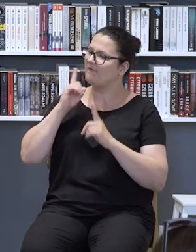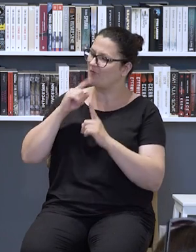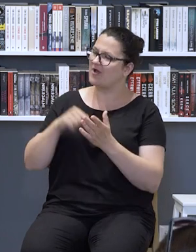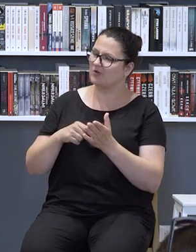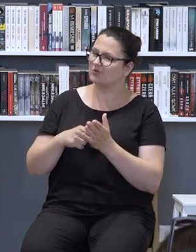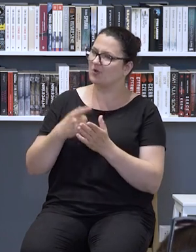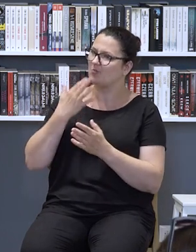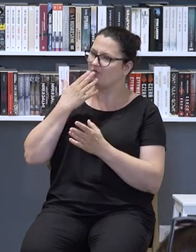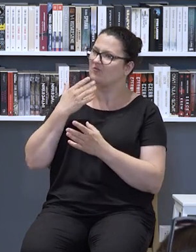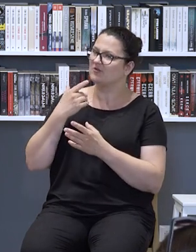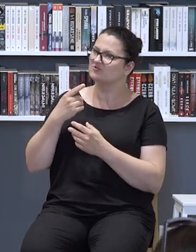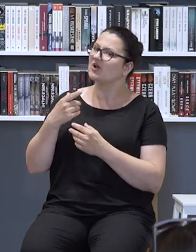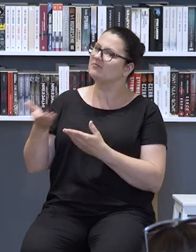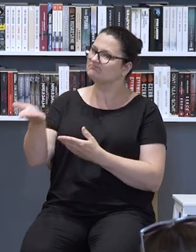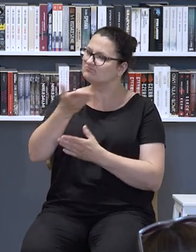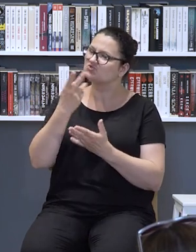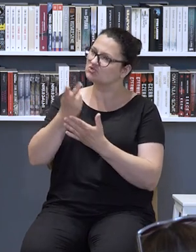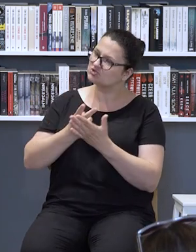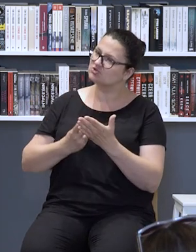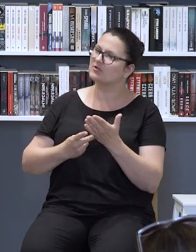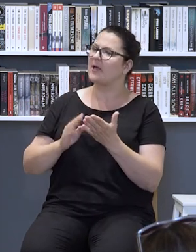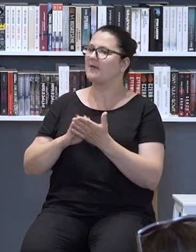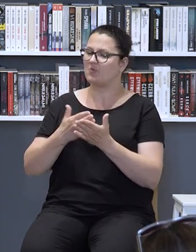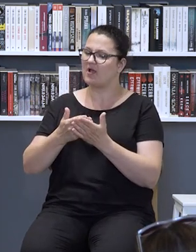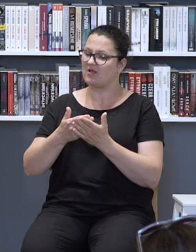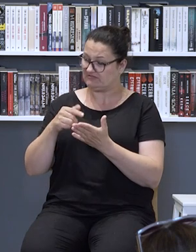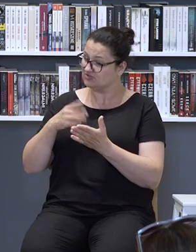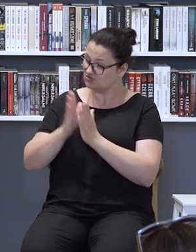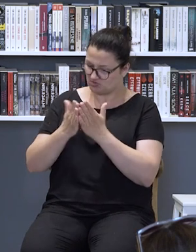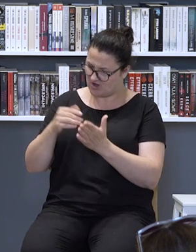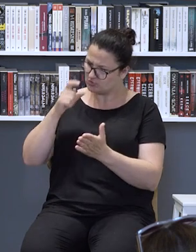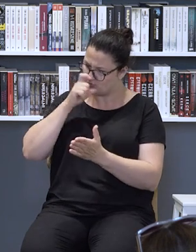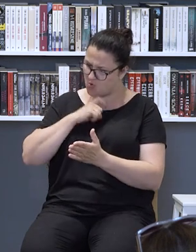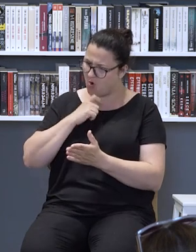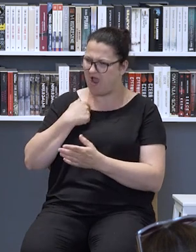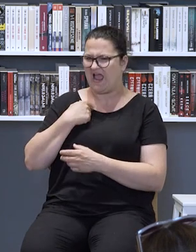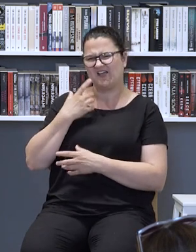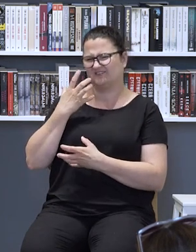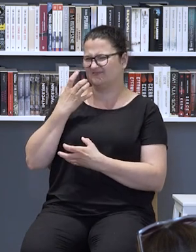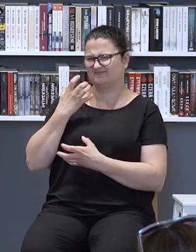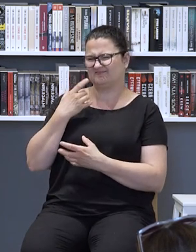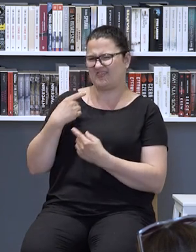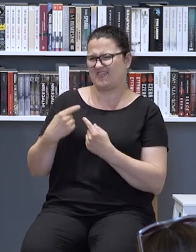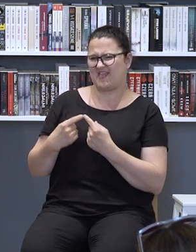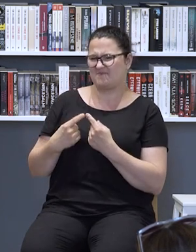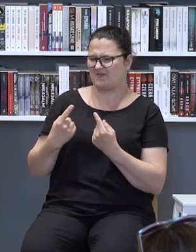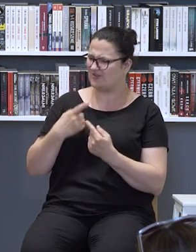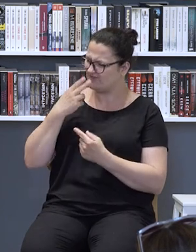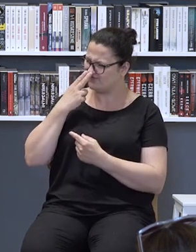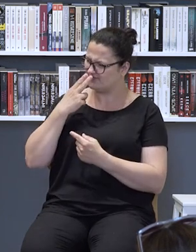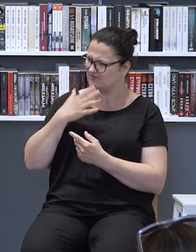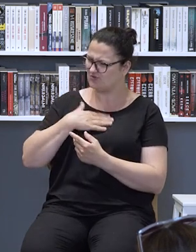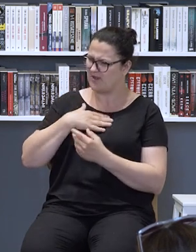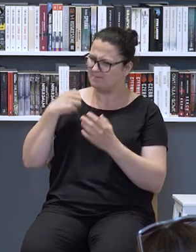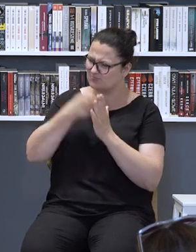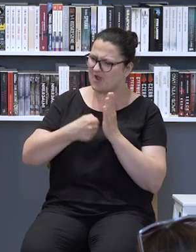powiedziałaś, że dla innych to jest powieść o tym, jak o złu, to się skrzywiłam, bo właśnie ja mam wrażenie, że ta przemoc tutaj za każdym razem